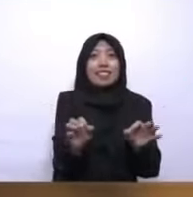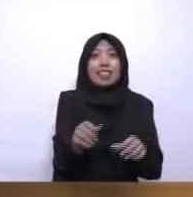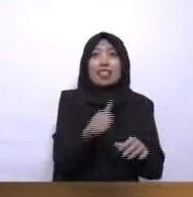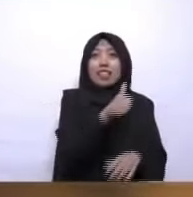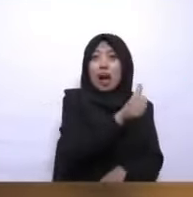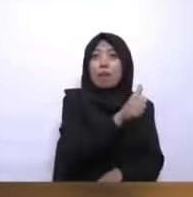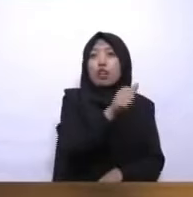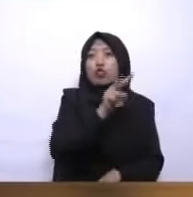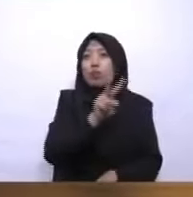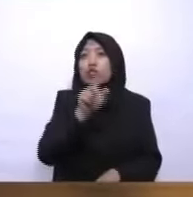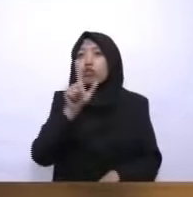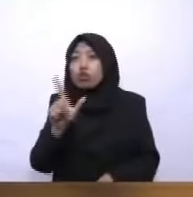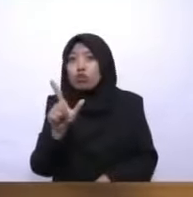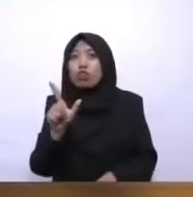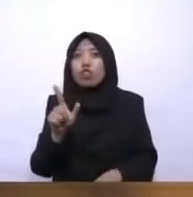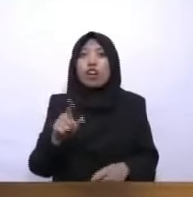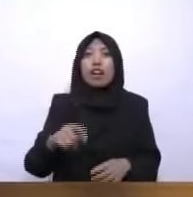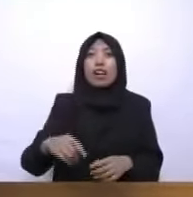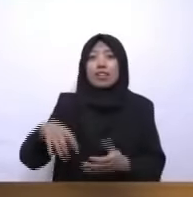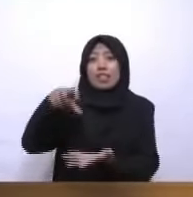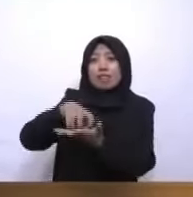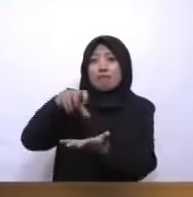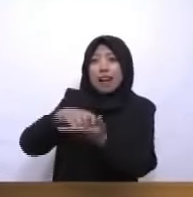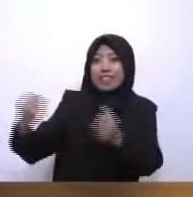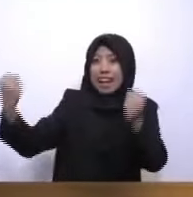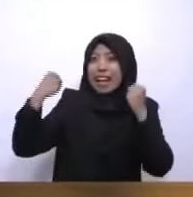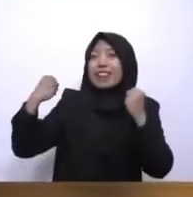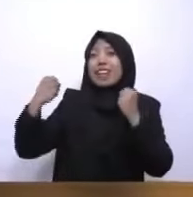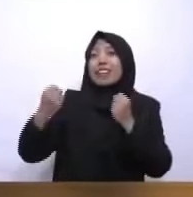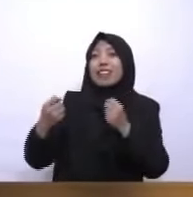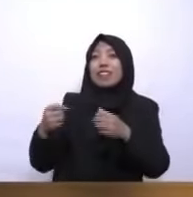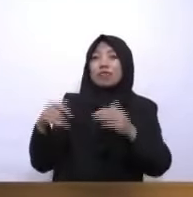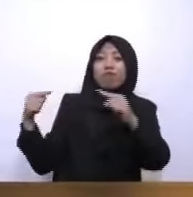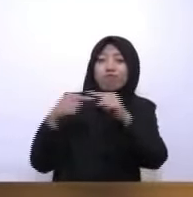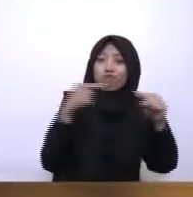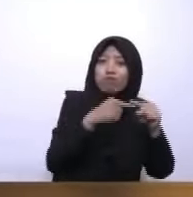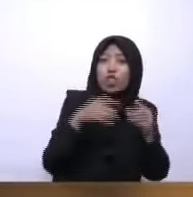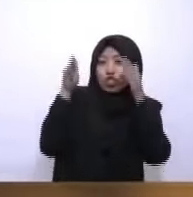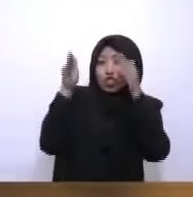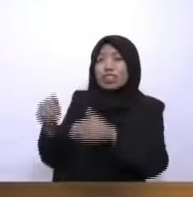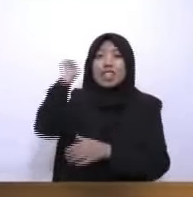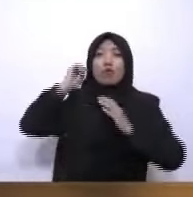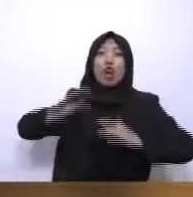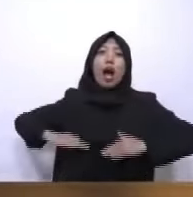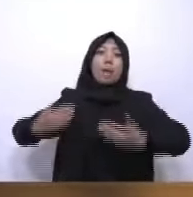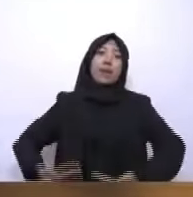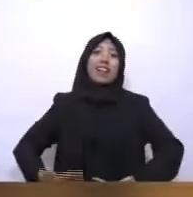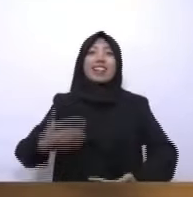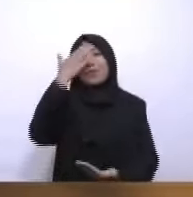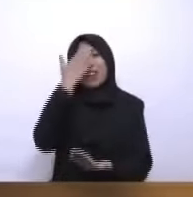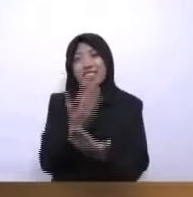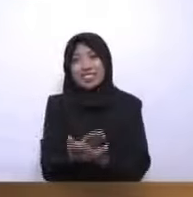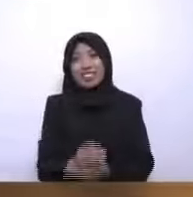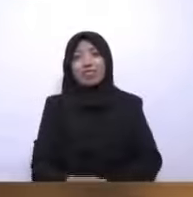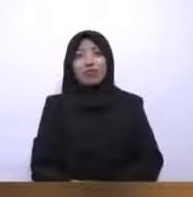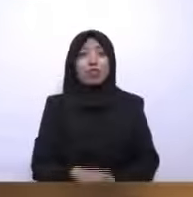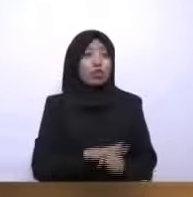627 klinik kesehatan terpadu khusus untuk ibu hamil. Terima kasih. Baik, ada sisa waktu tidak lebih